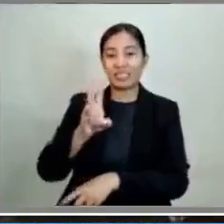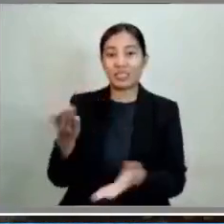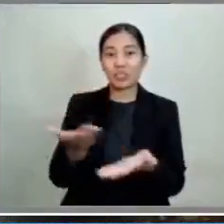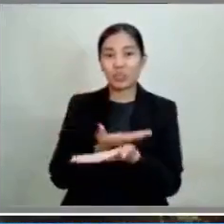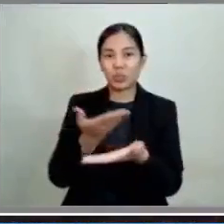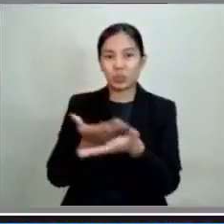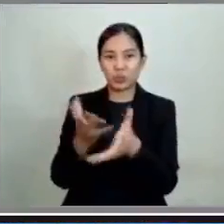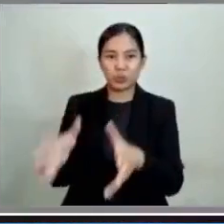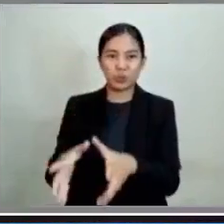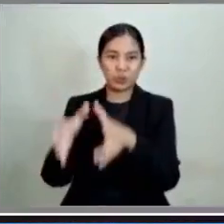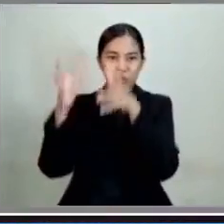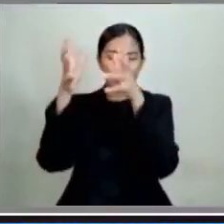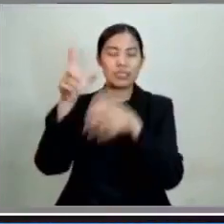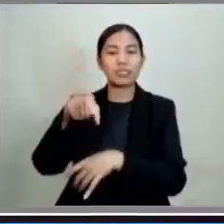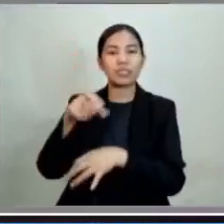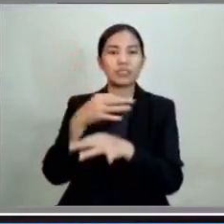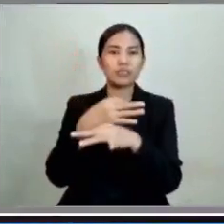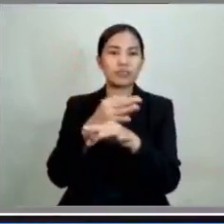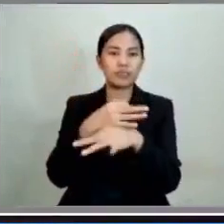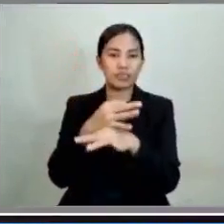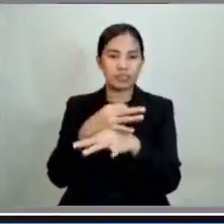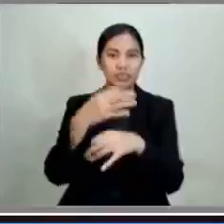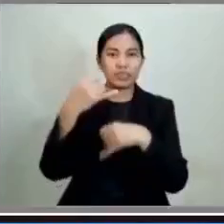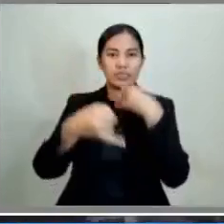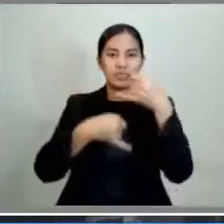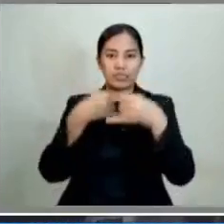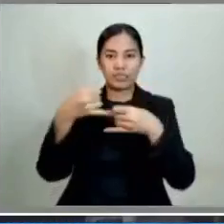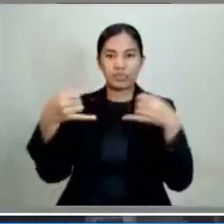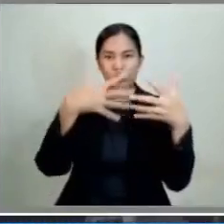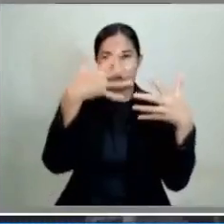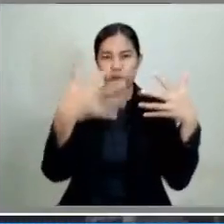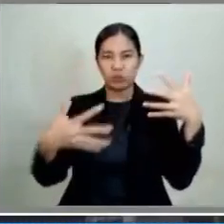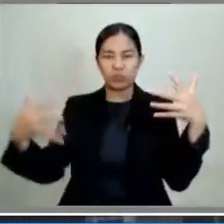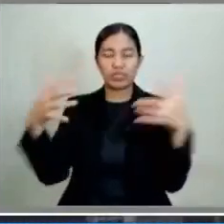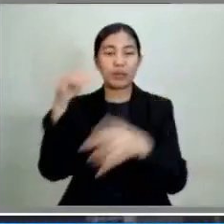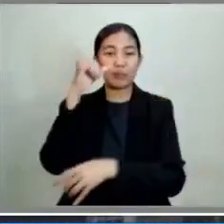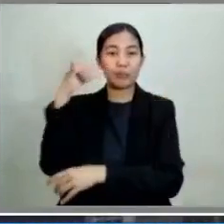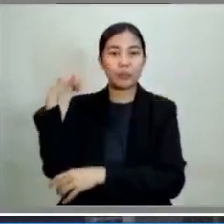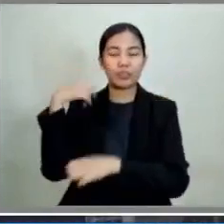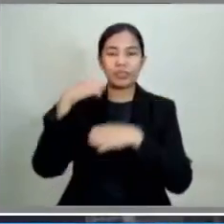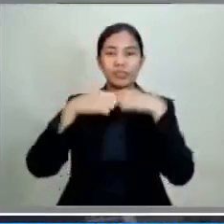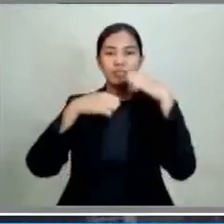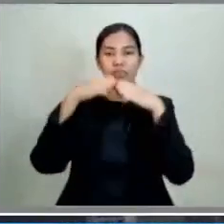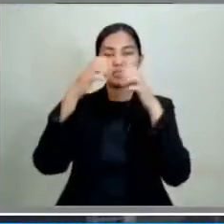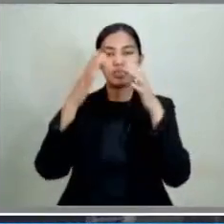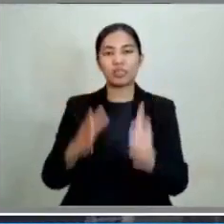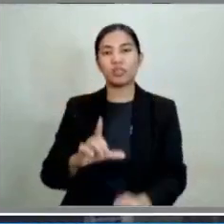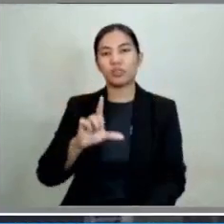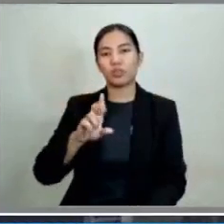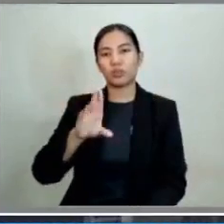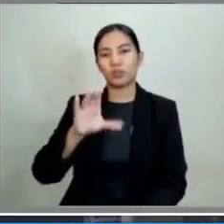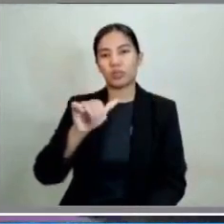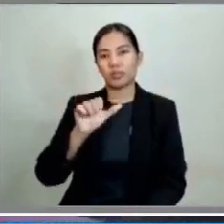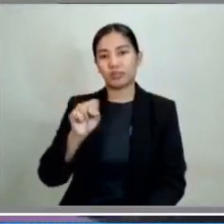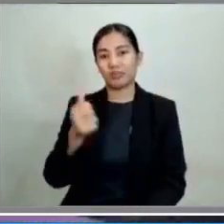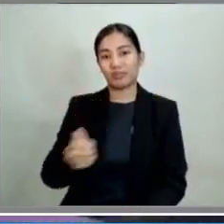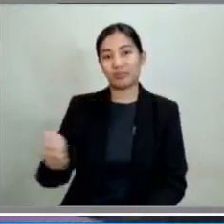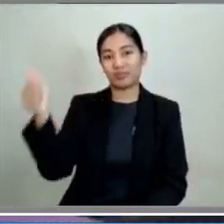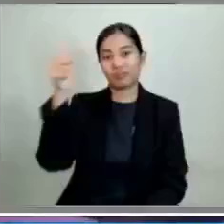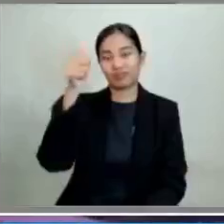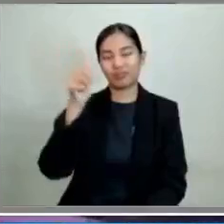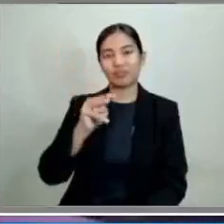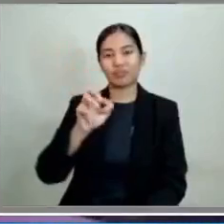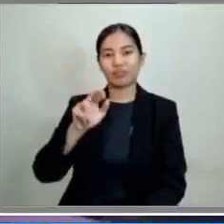nilang isaayos ang mga kable. Nauna nang sinabi kahapon ni Engineer Ariel Lucas, ang head ng Meralco Distribution Services,